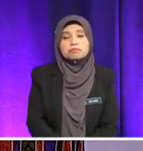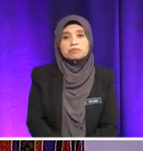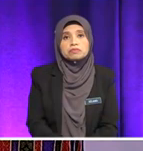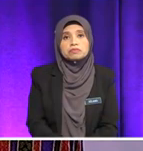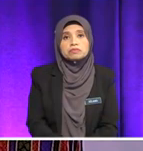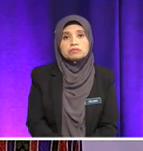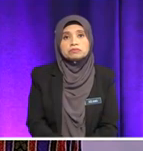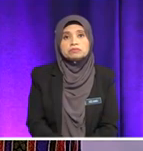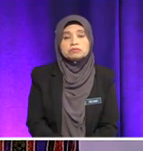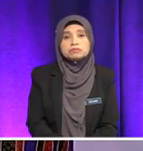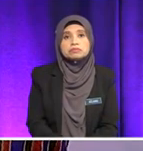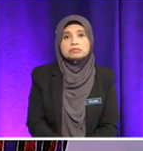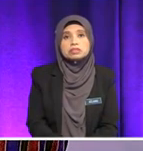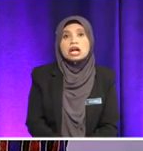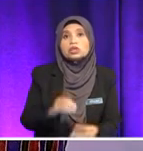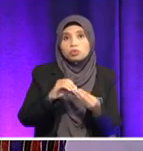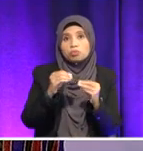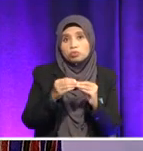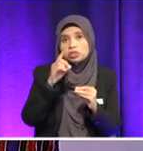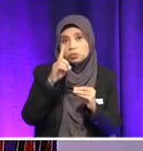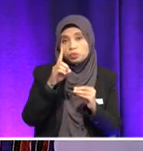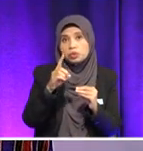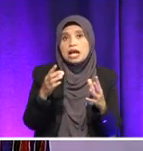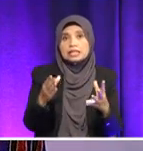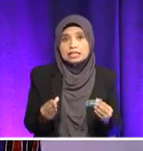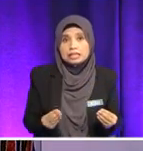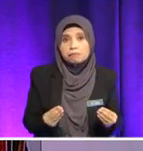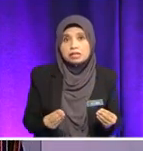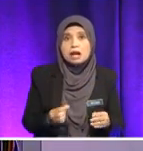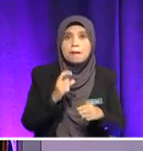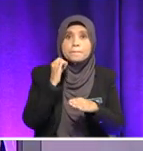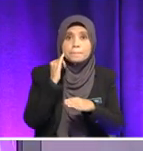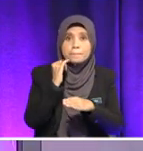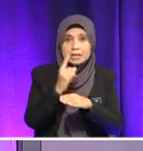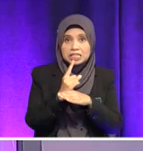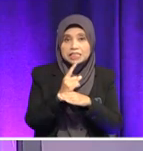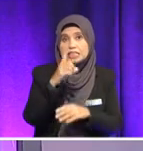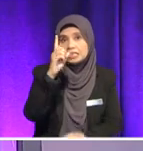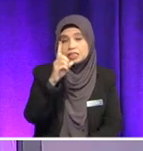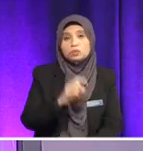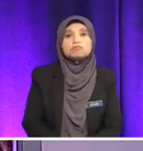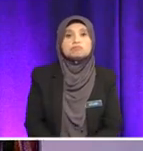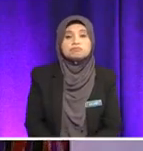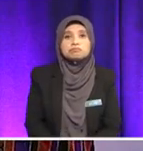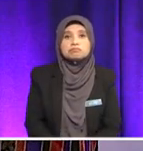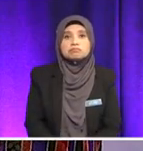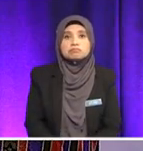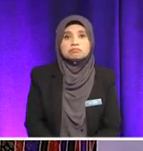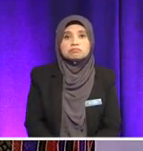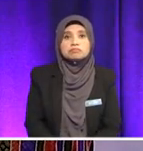1957 baik langkah pertama terima memori Anda langkahnya seterusnya Oke kita